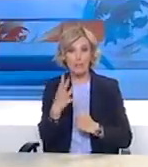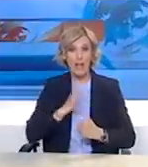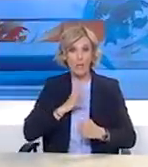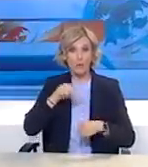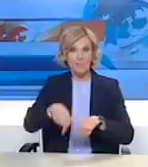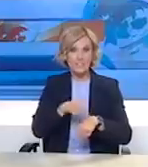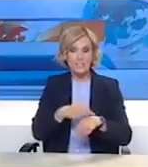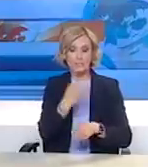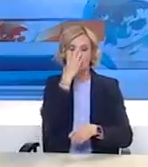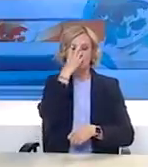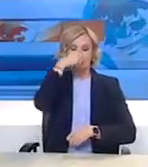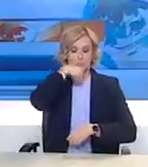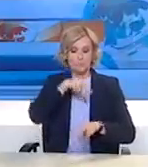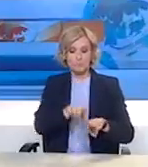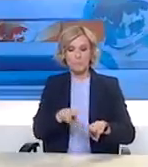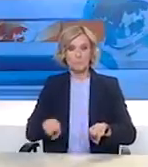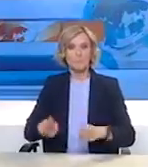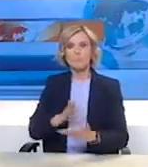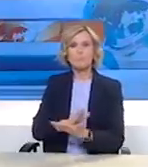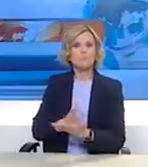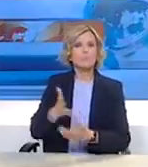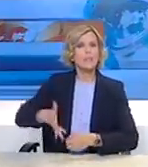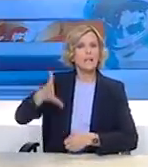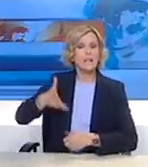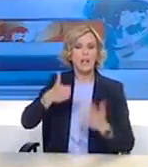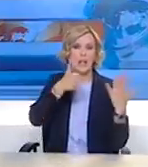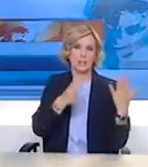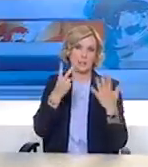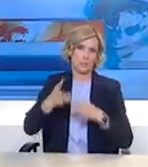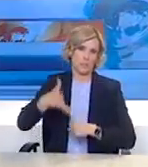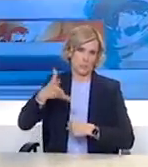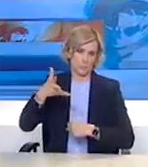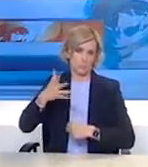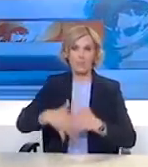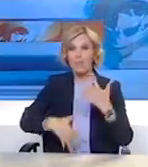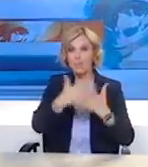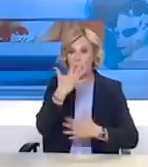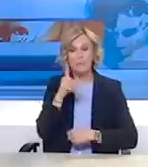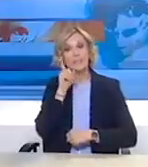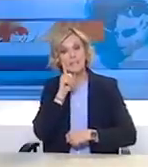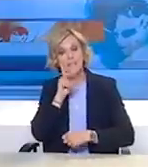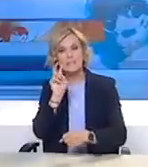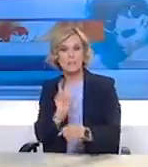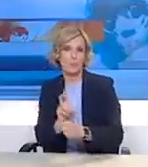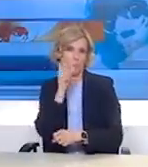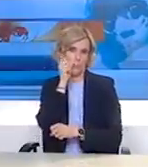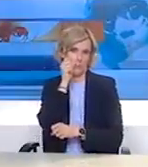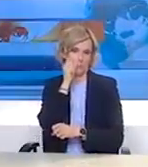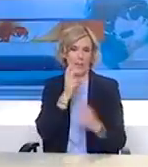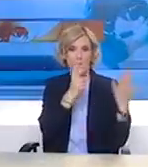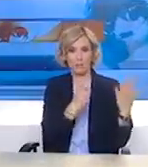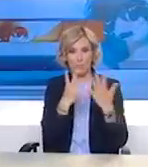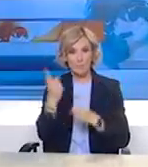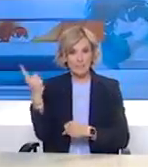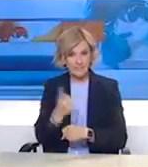διασωληνωμένοι. Η διάμεση ηλικία τους είναι 67 ετών. 15 είναι γυναίκες και οι υπόλοιποι άνδρες. Το 77%